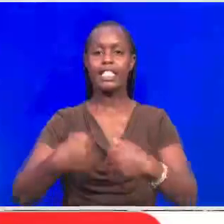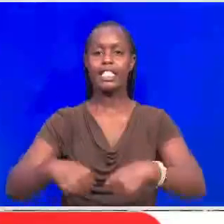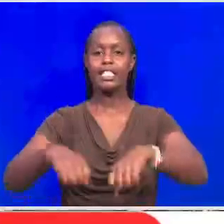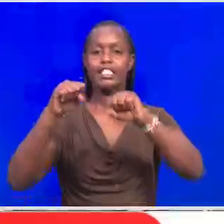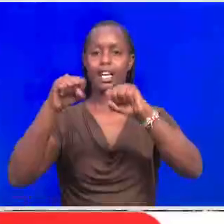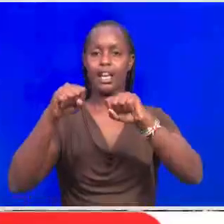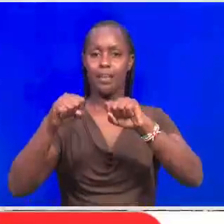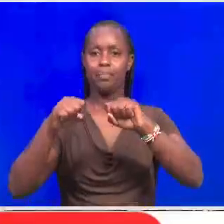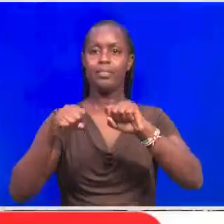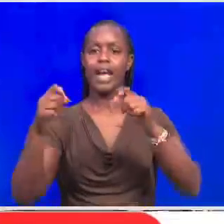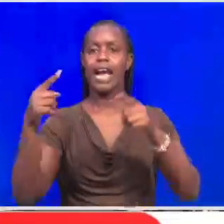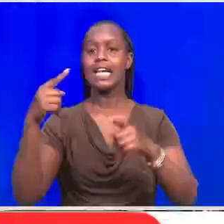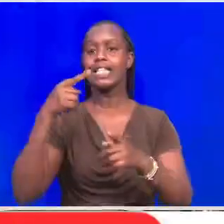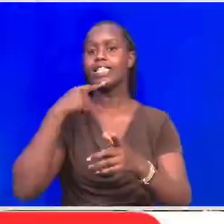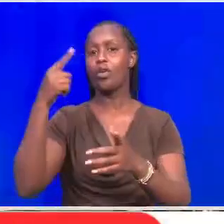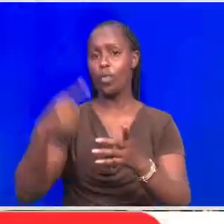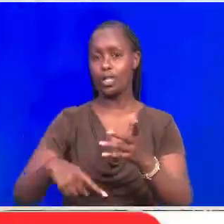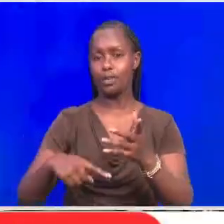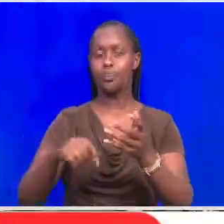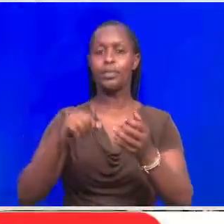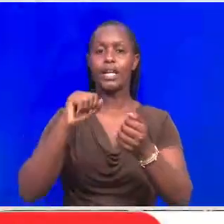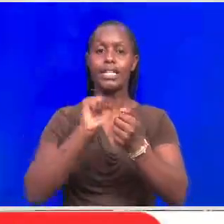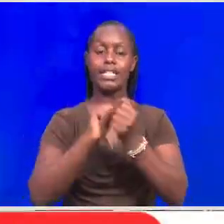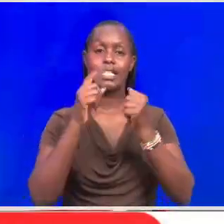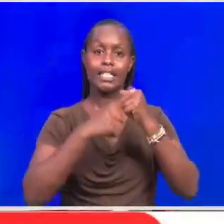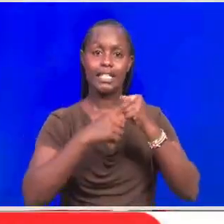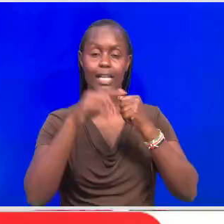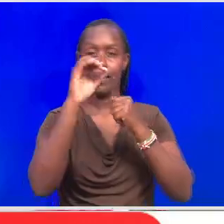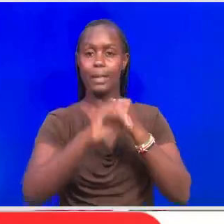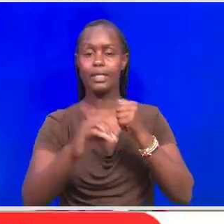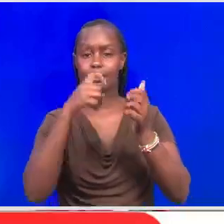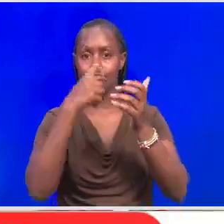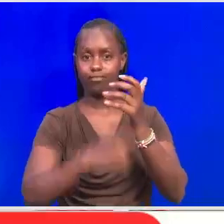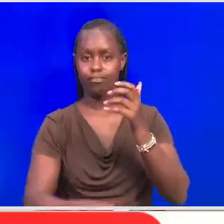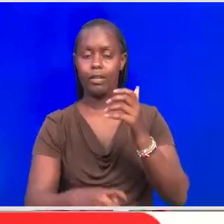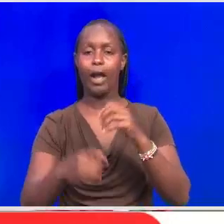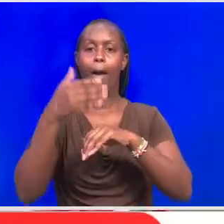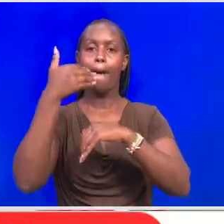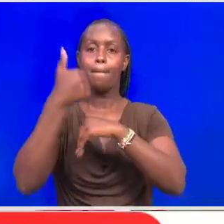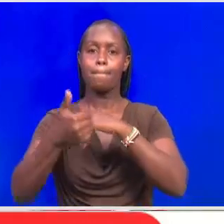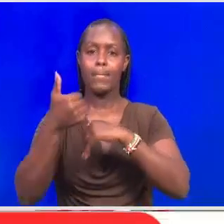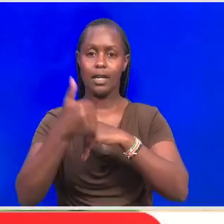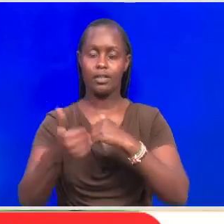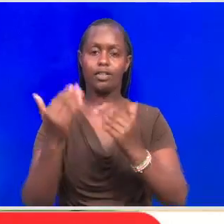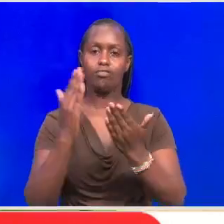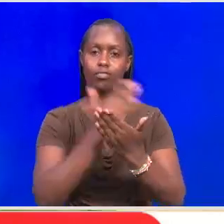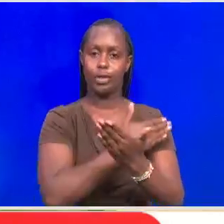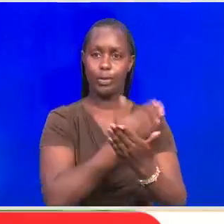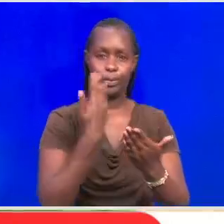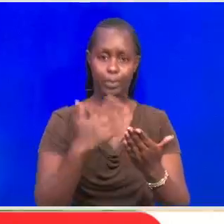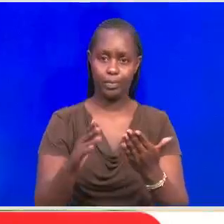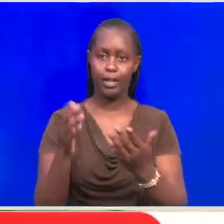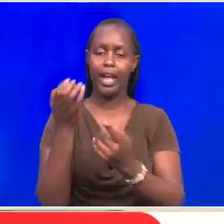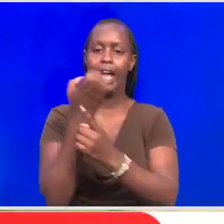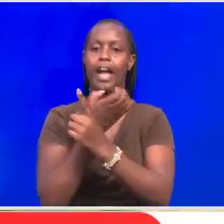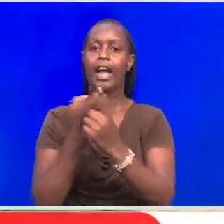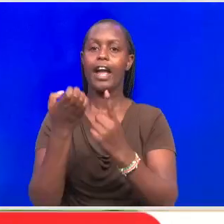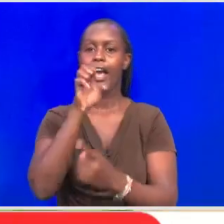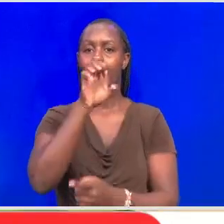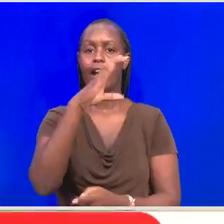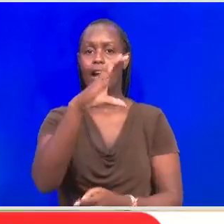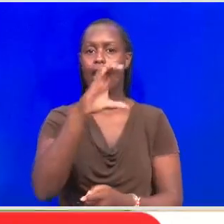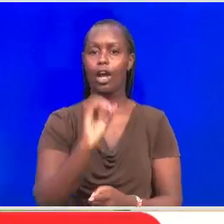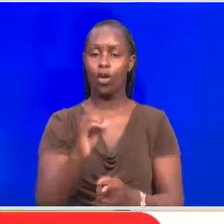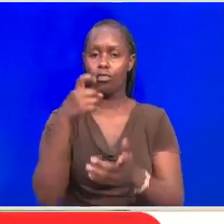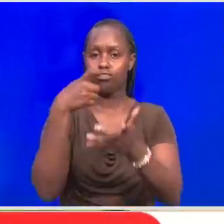awali alitangaza kwamba 16% ya ushuru kwenye mkate imeondolewa, ushuru wa kimazingira haungeathiri bidhaa zinazotengenezwa nchini,